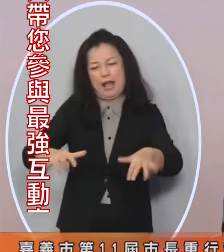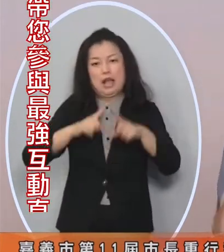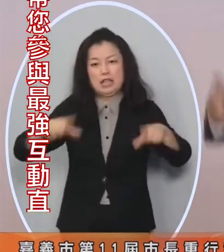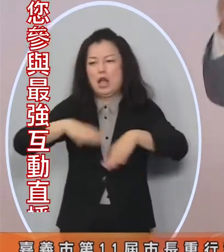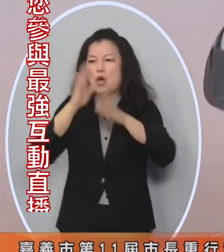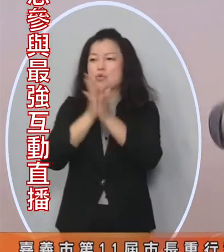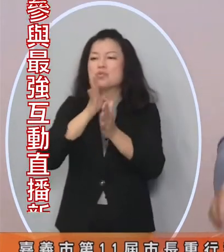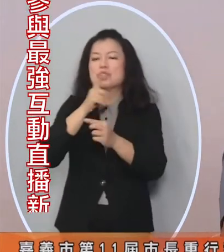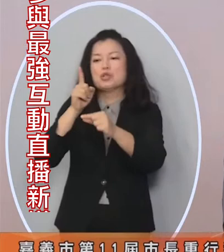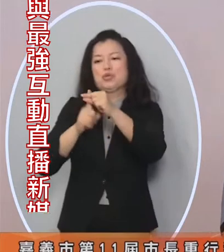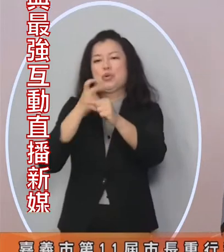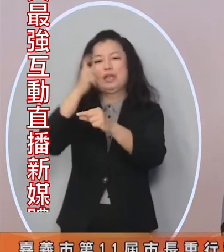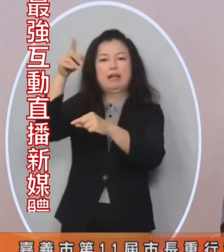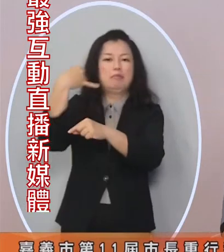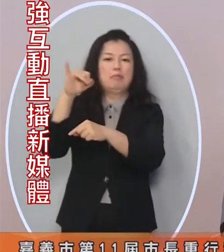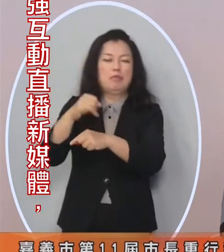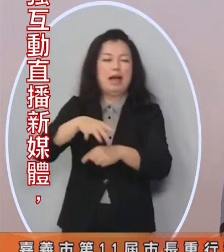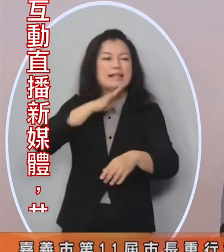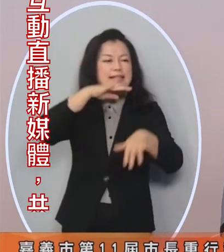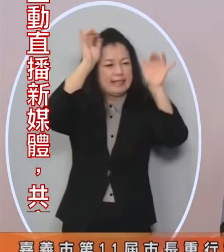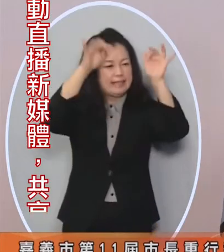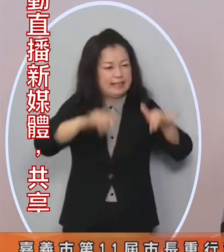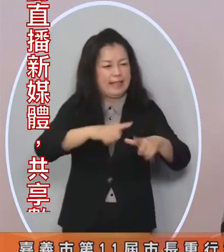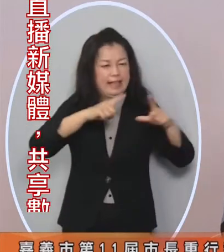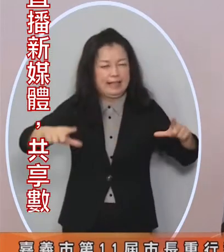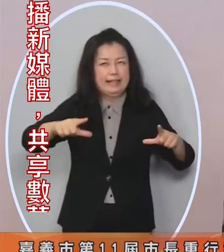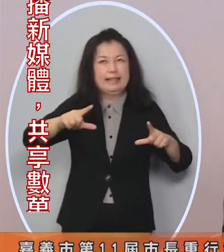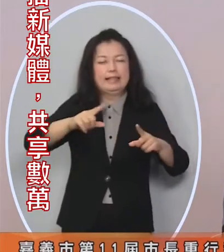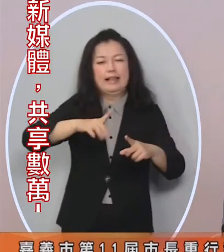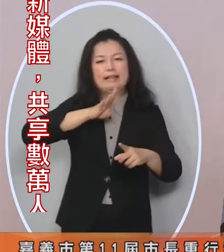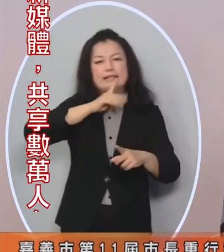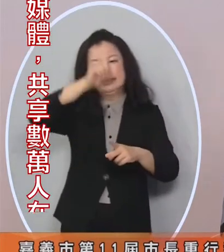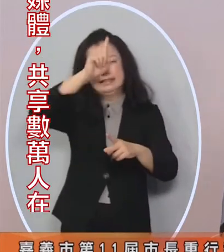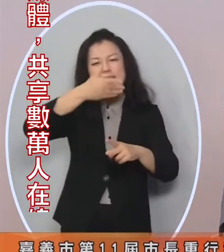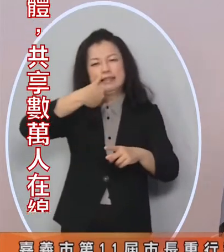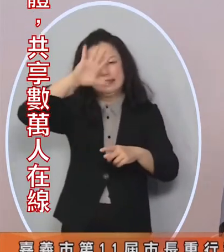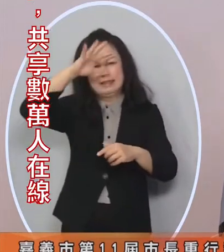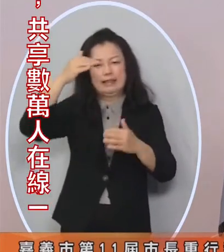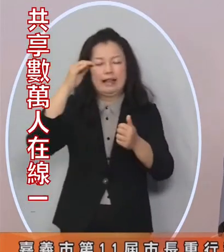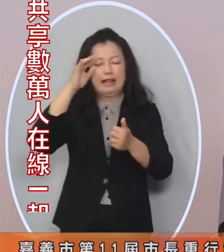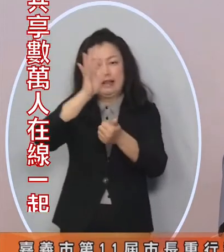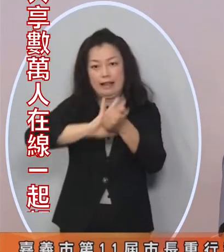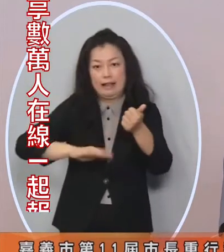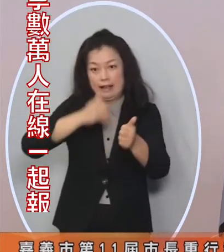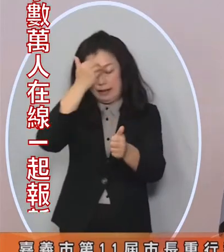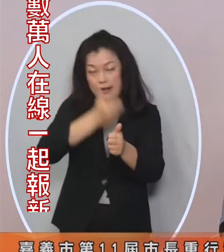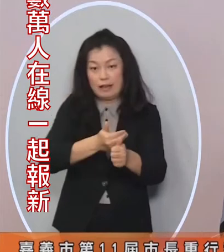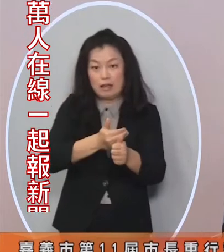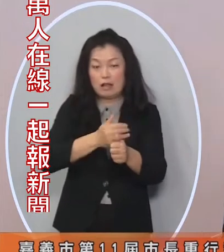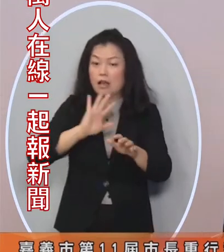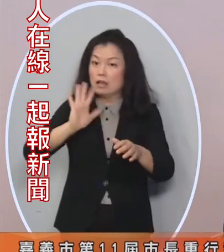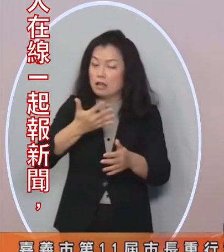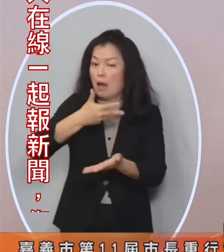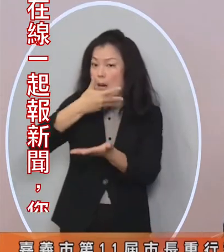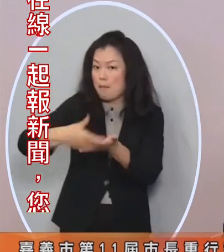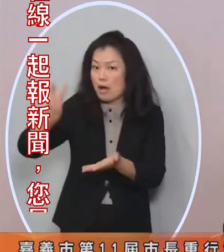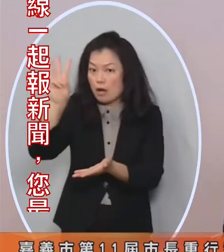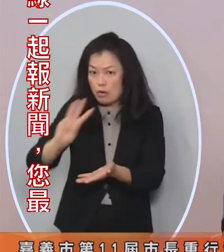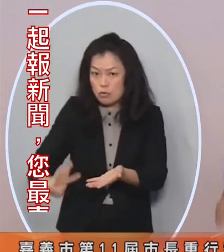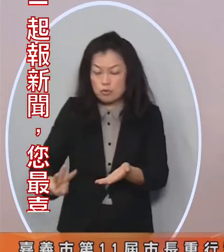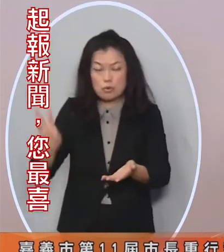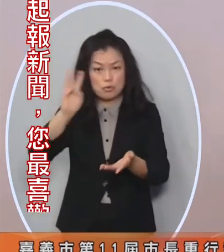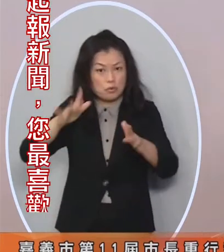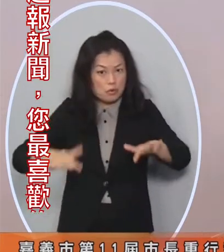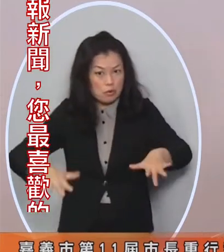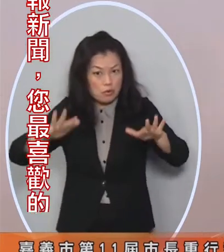中央的问题，通通是下雨下太大，都是老天的问题。但是排水的问题、淹水的问题、臭水沟的问题，